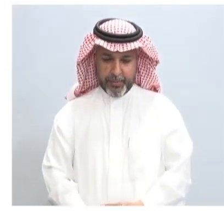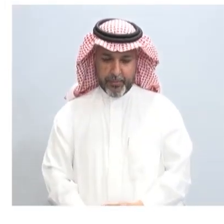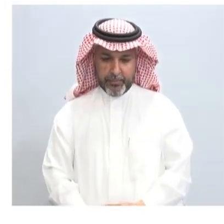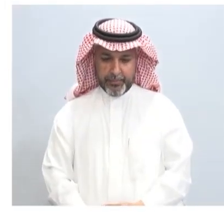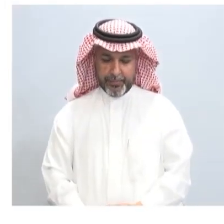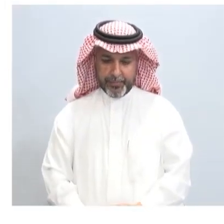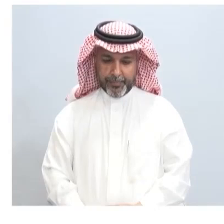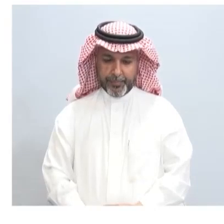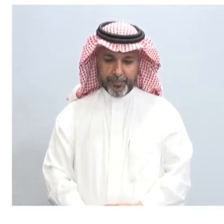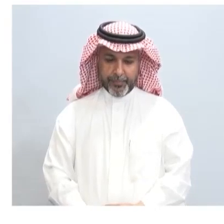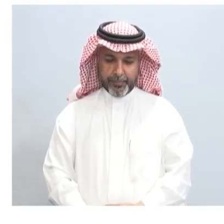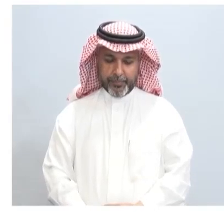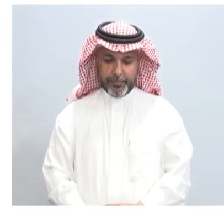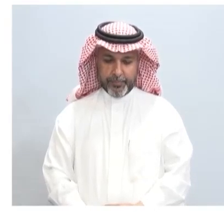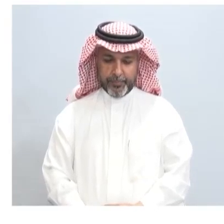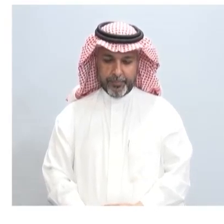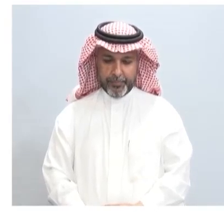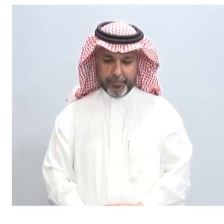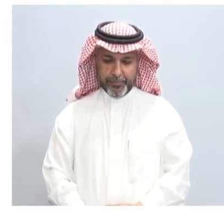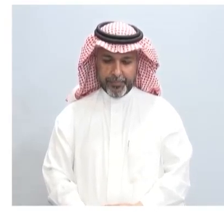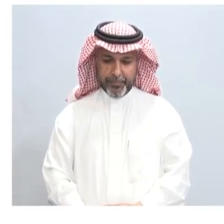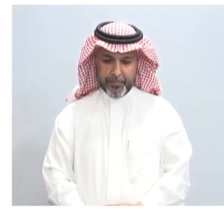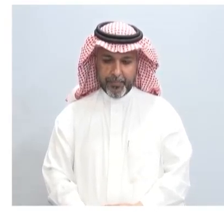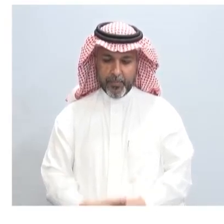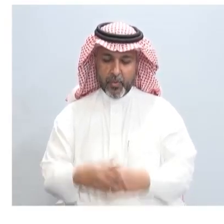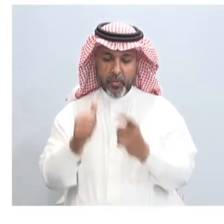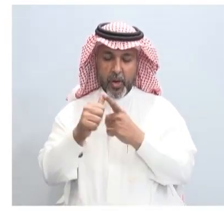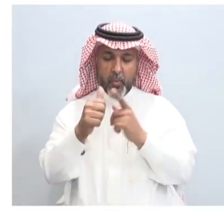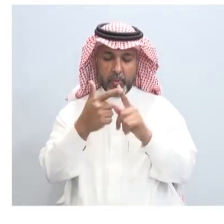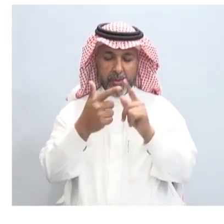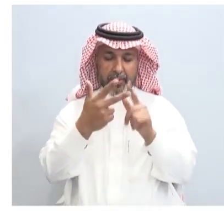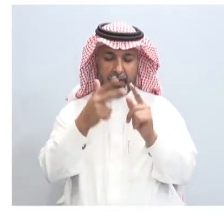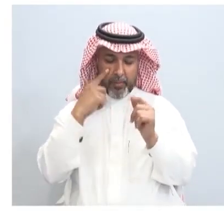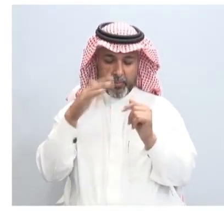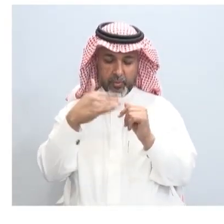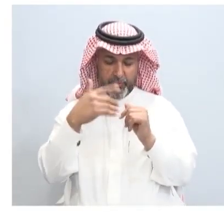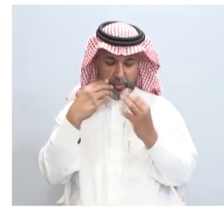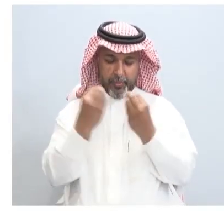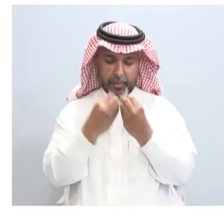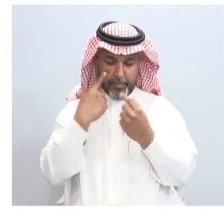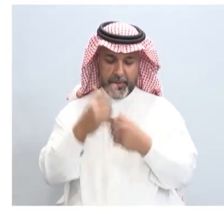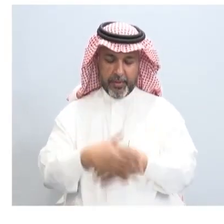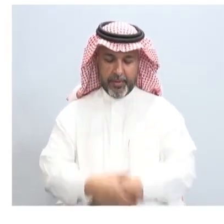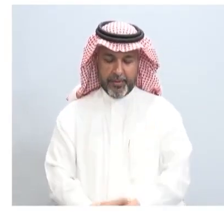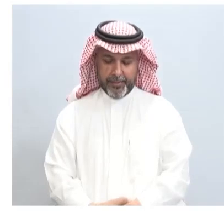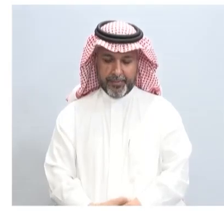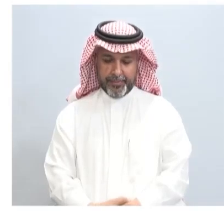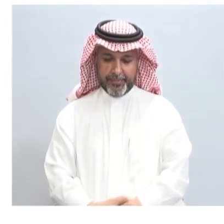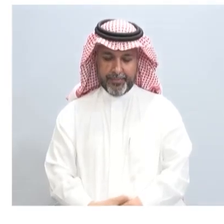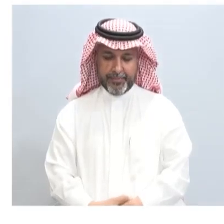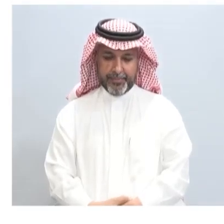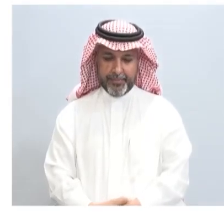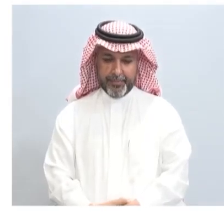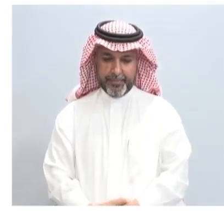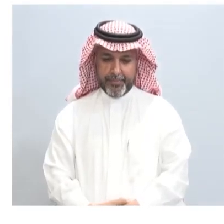سنتكلم عن موضوع فضاء العينه ثم مبدا العد الاساسي ثم مبدا التباديل بانواعه طبعا احنا عندنا